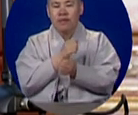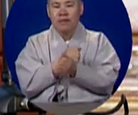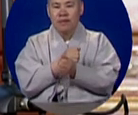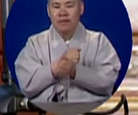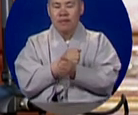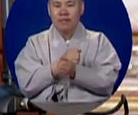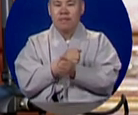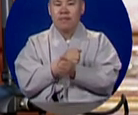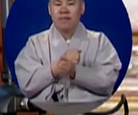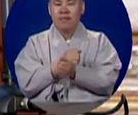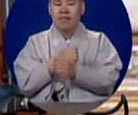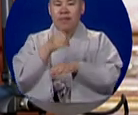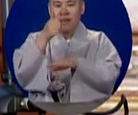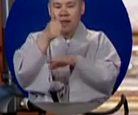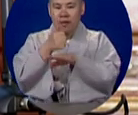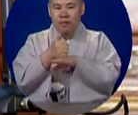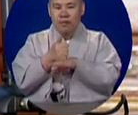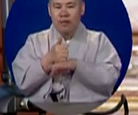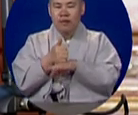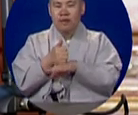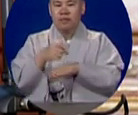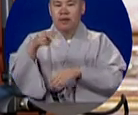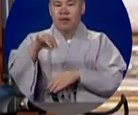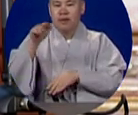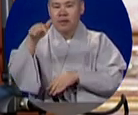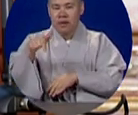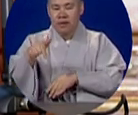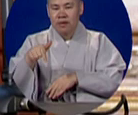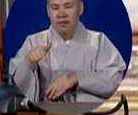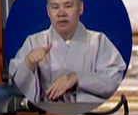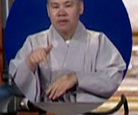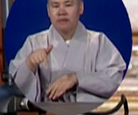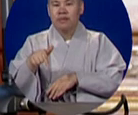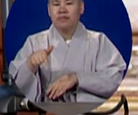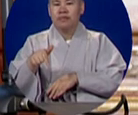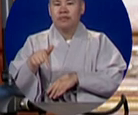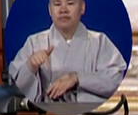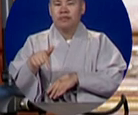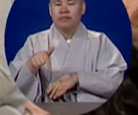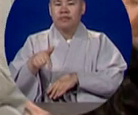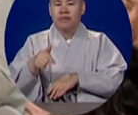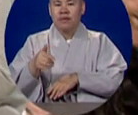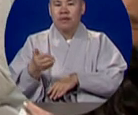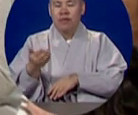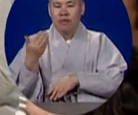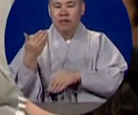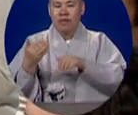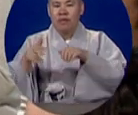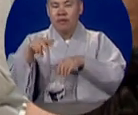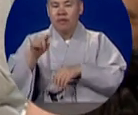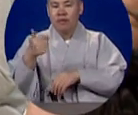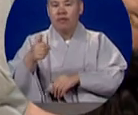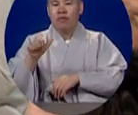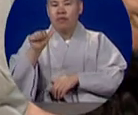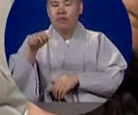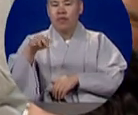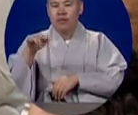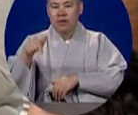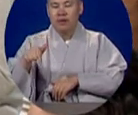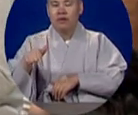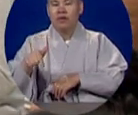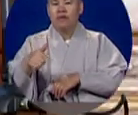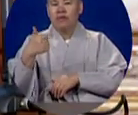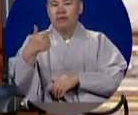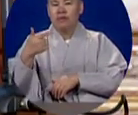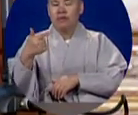마지막 식 부분이 전호식, 제6식, 제7식,